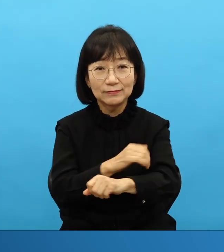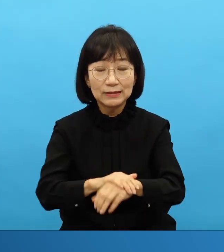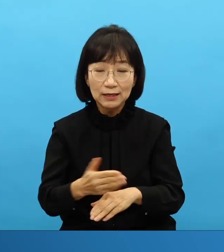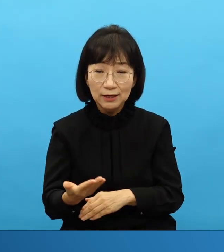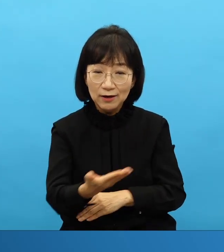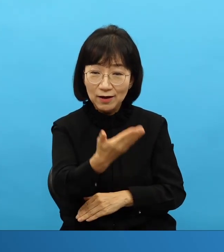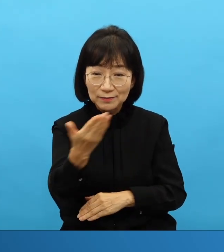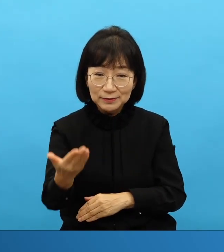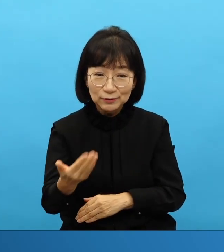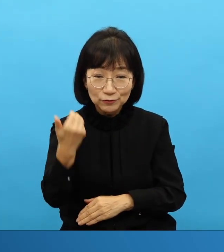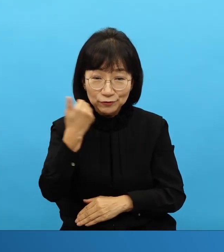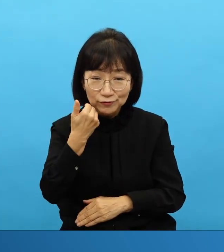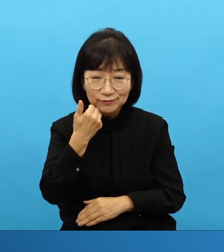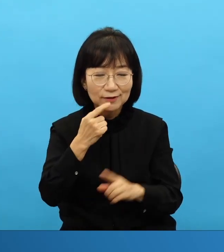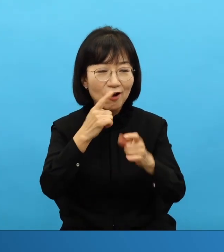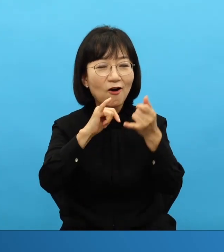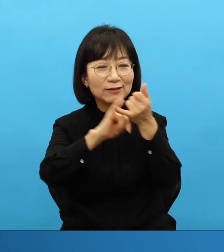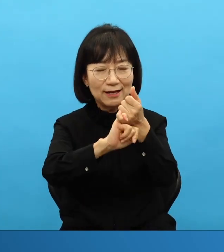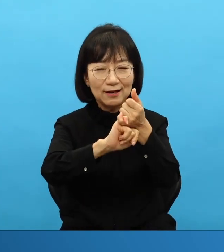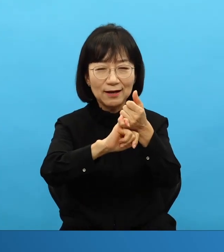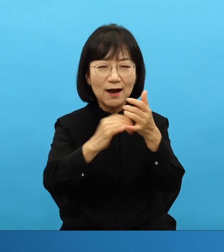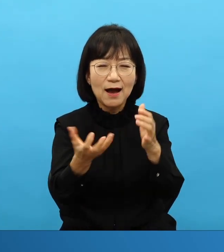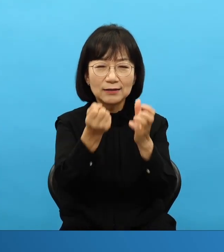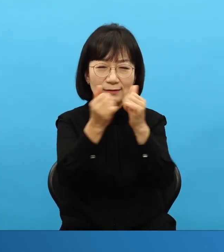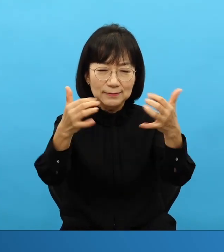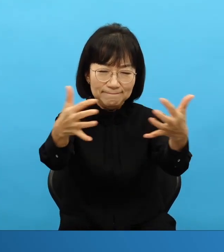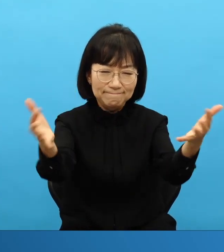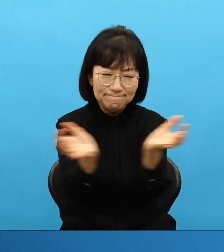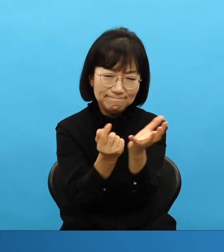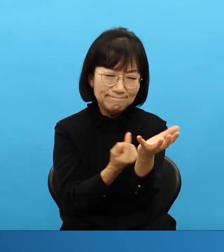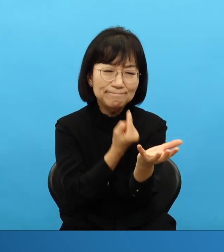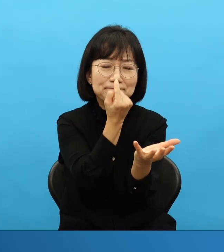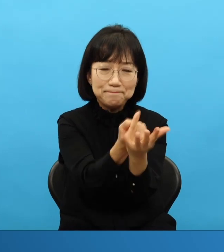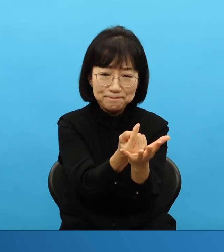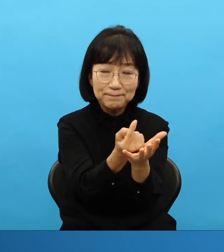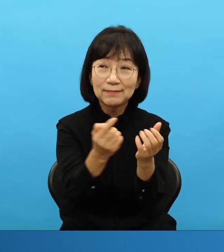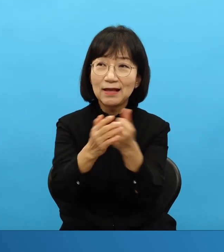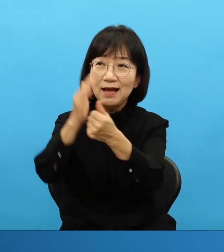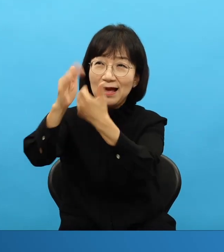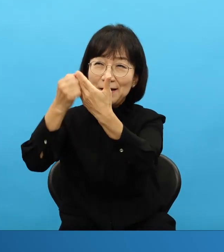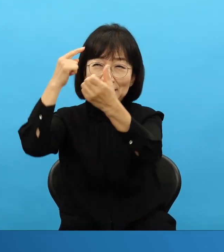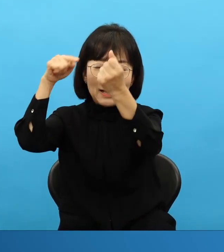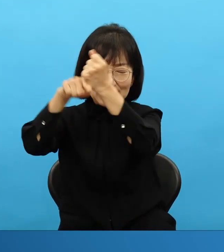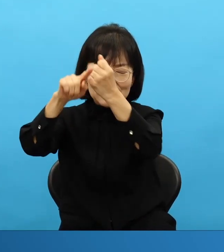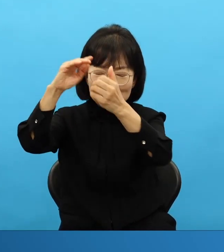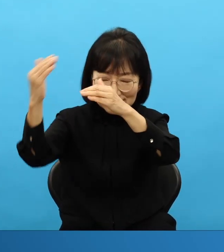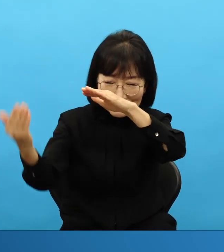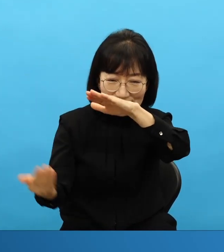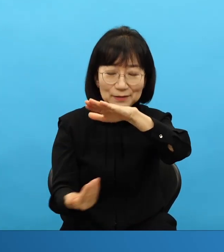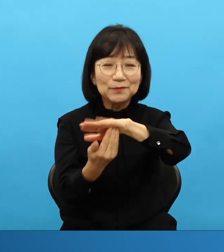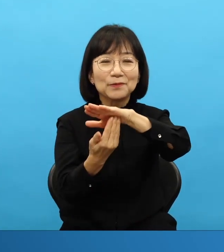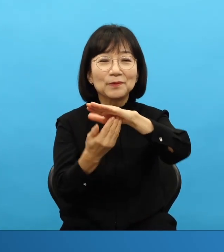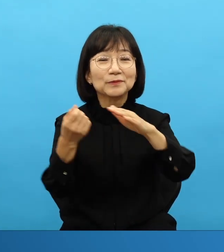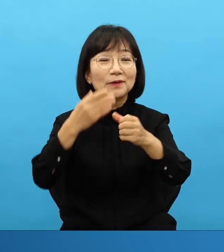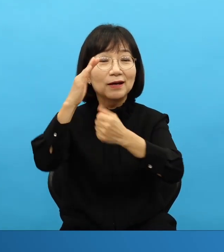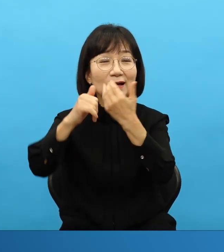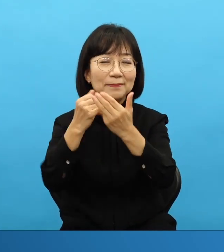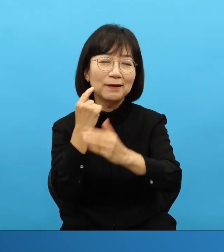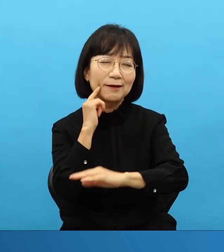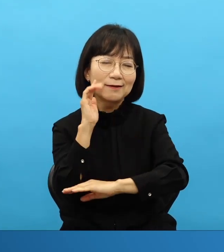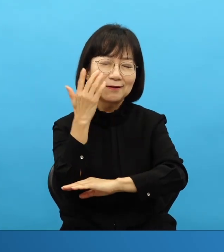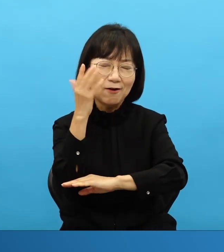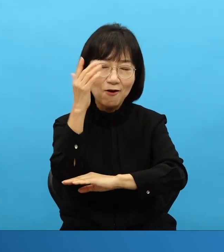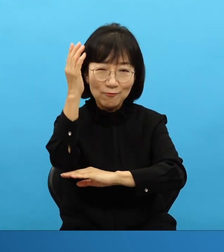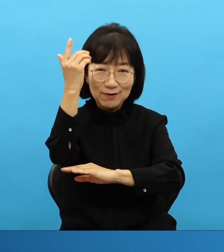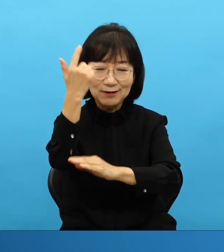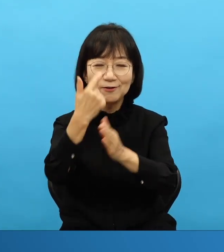있는 자기 때문에 하나님의 뜻을 온전히 이루고 하나님의 영광을 위해서 사는 멋진 전도자가